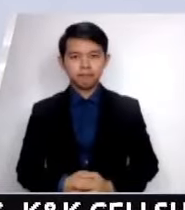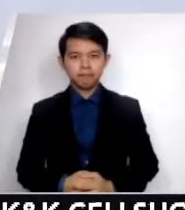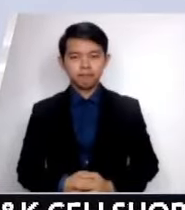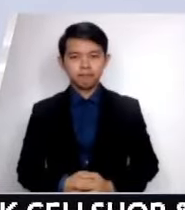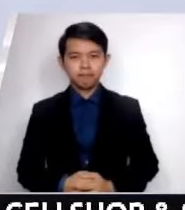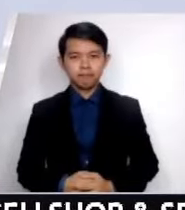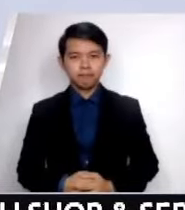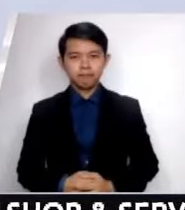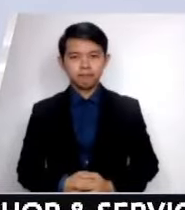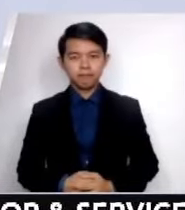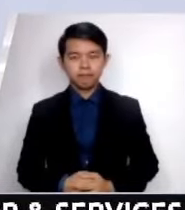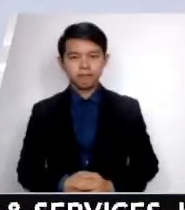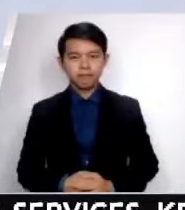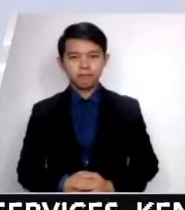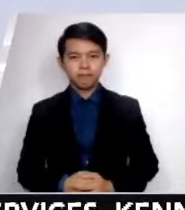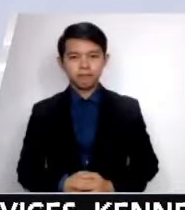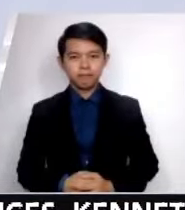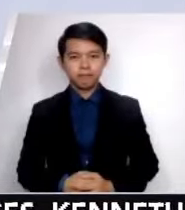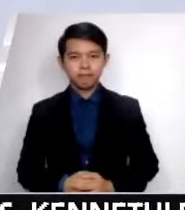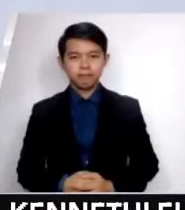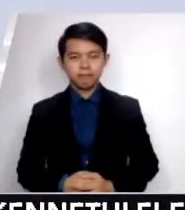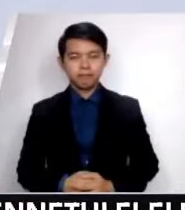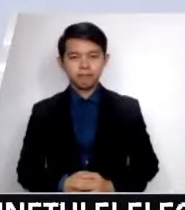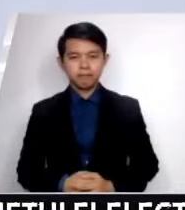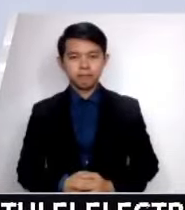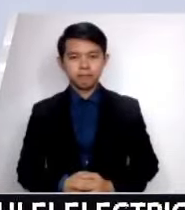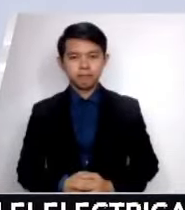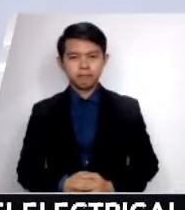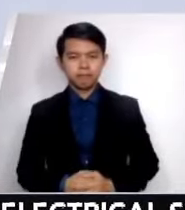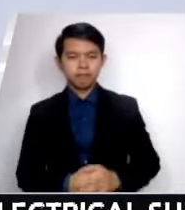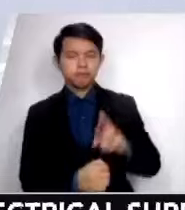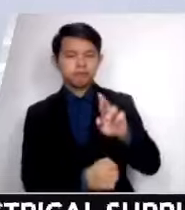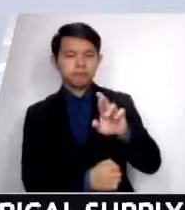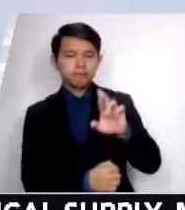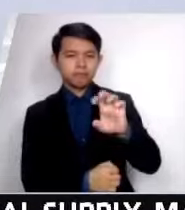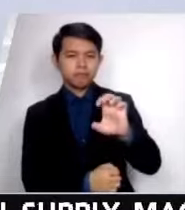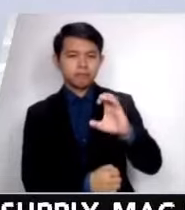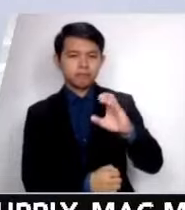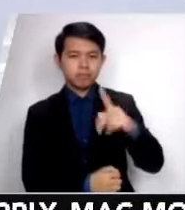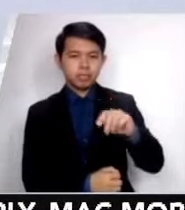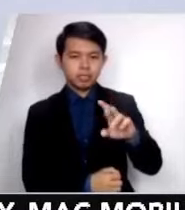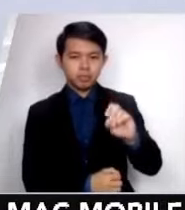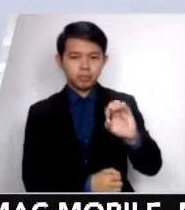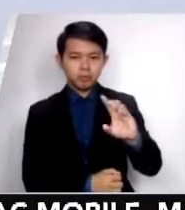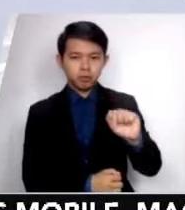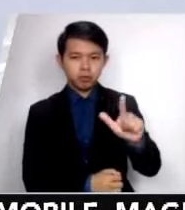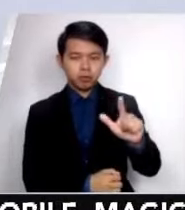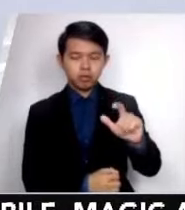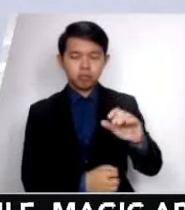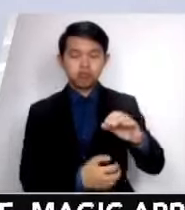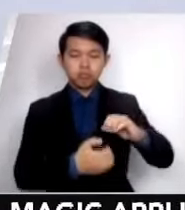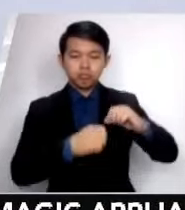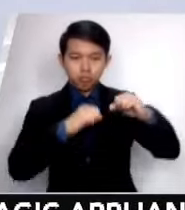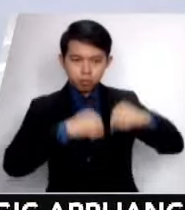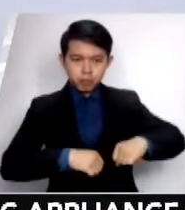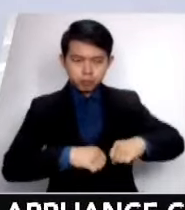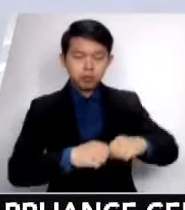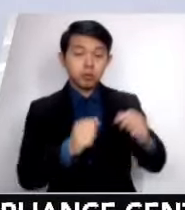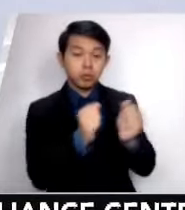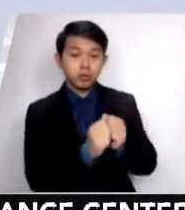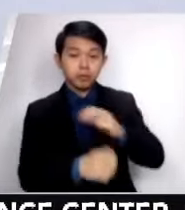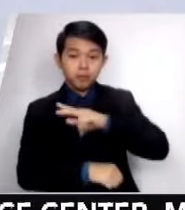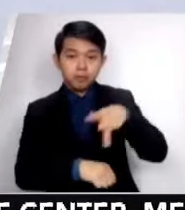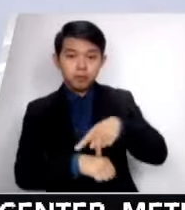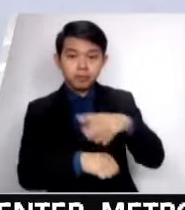Pinaplansya pa ang kabuuang detalye ng Reciprocal Access Agreement o RAA na pinirmahan ng Pilipinas at Japan nitong Lunes. Pero